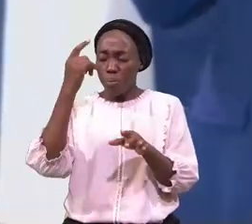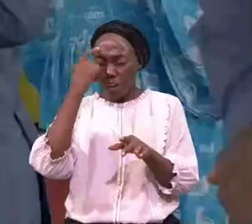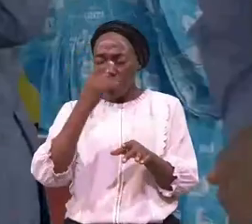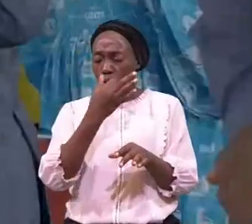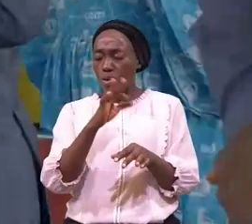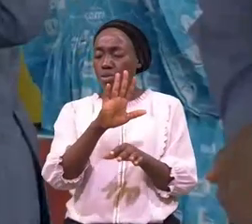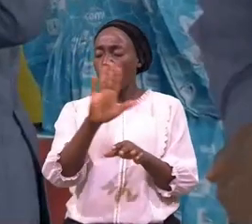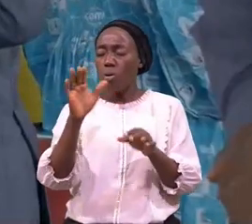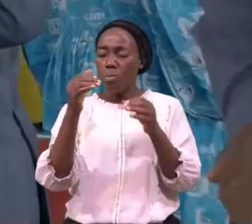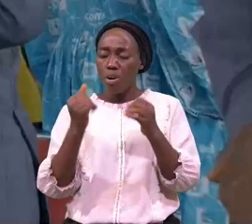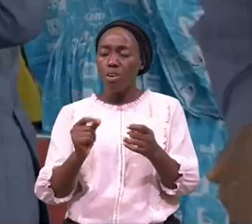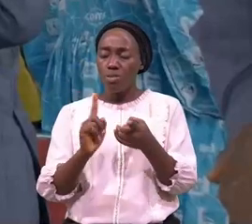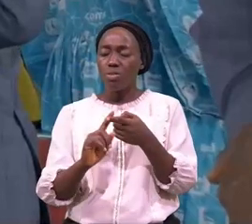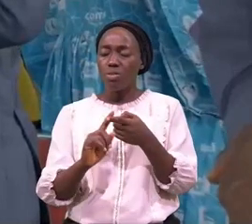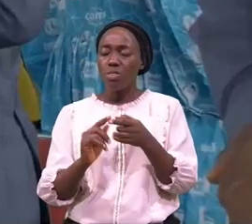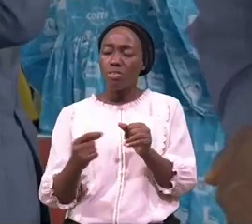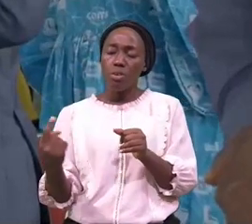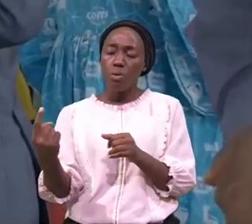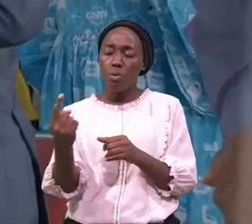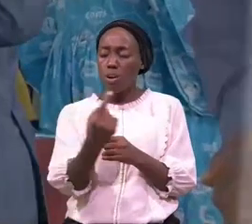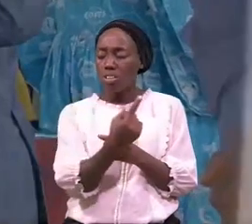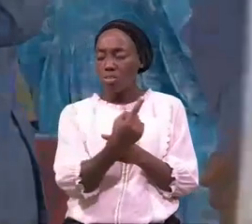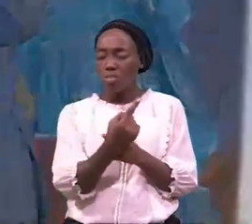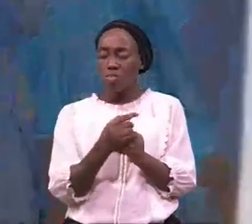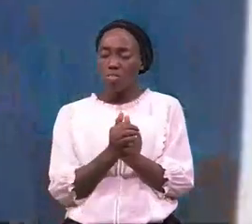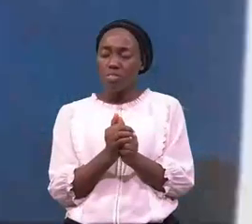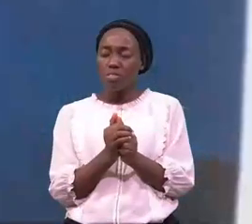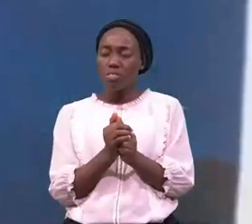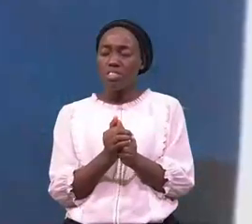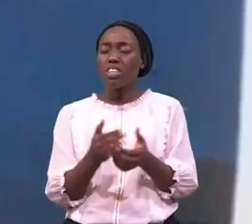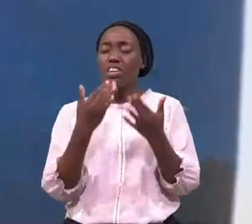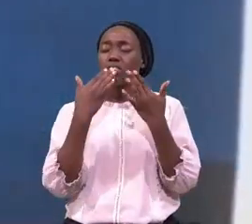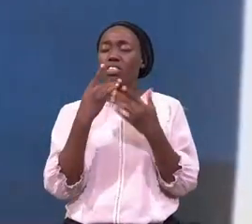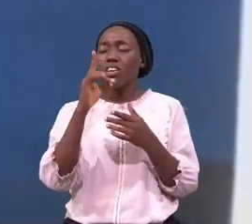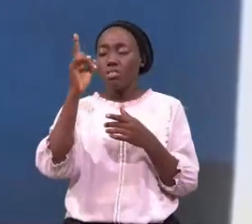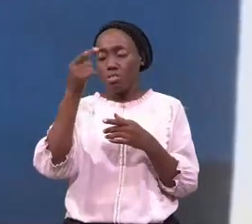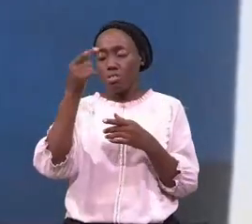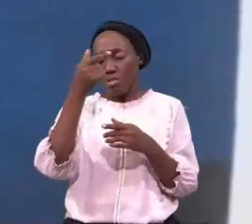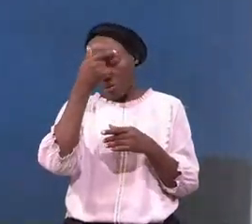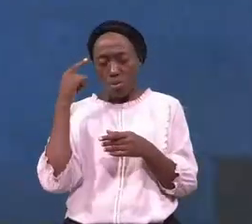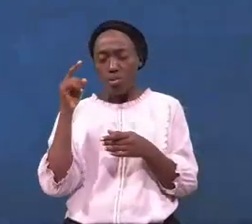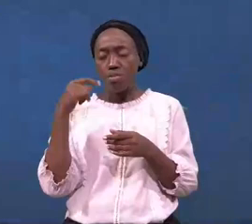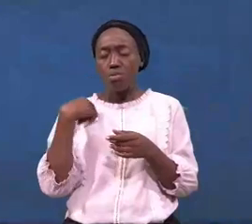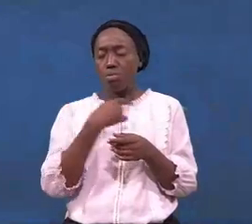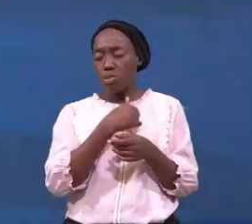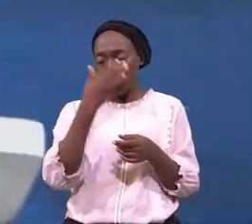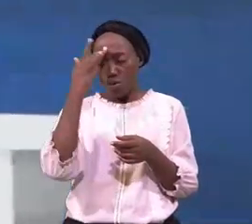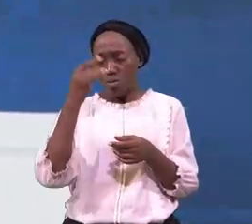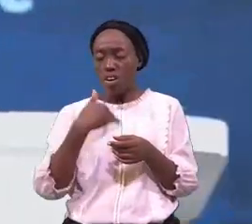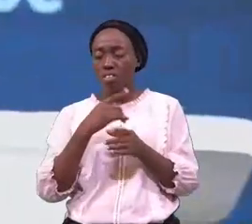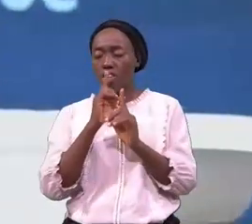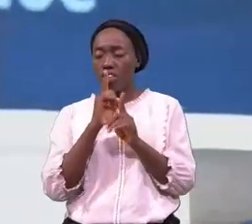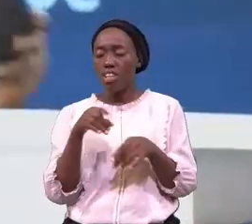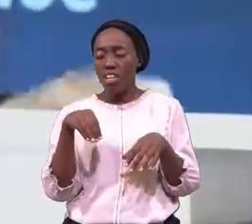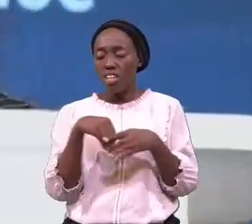Il y aura un flux entre ta puissance et nous au nom de Jésus. Merci pour l'exaucement.